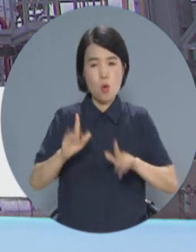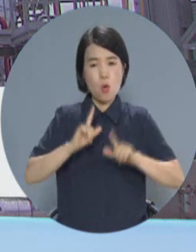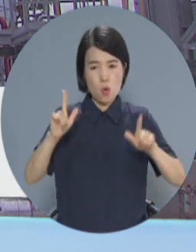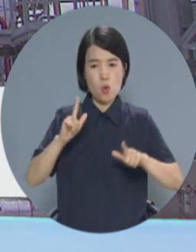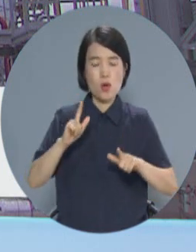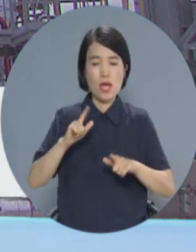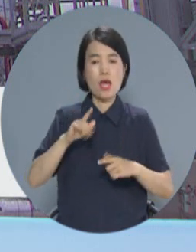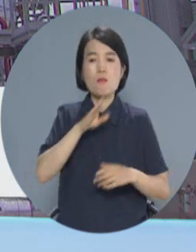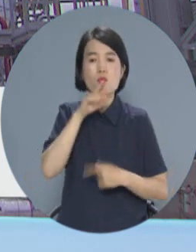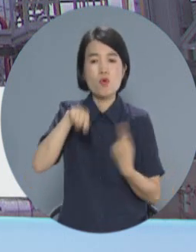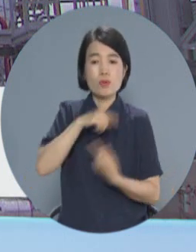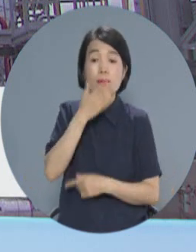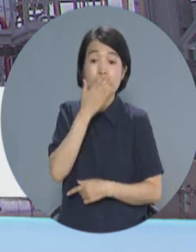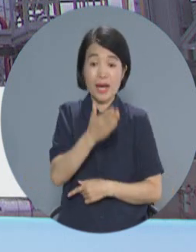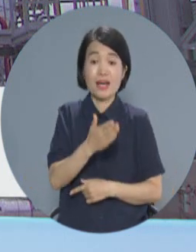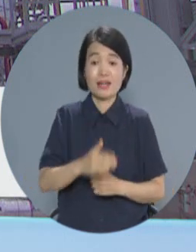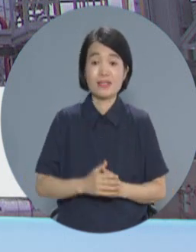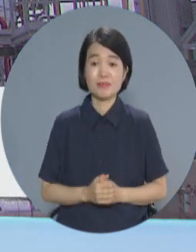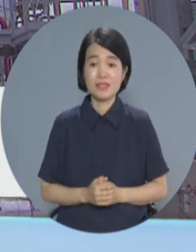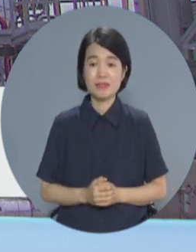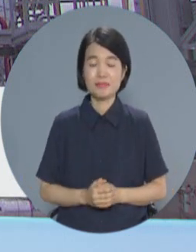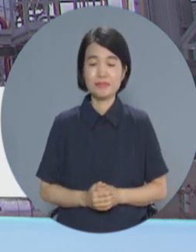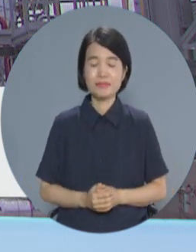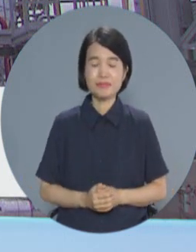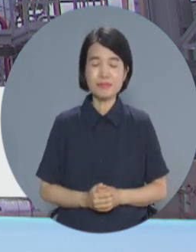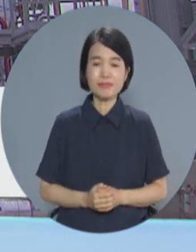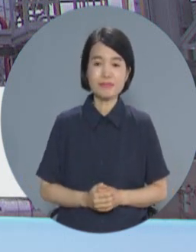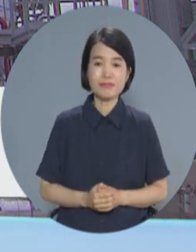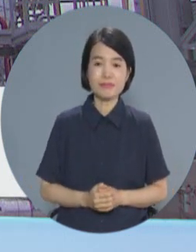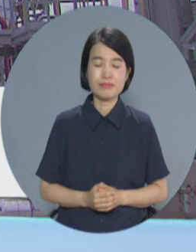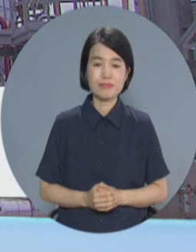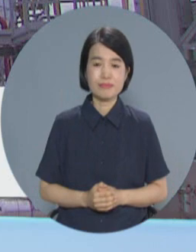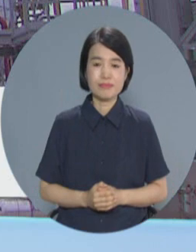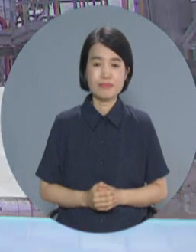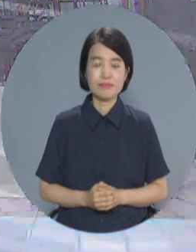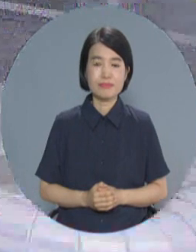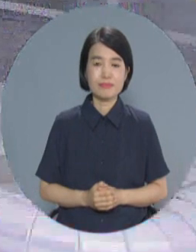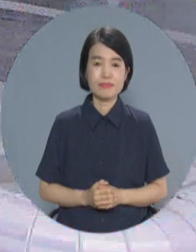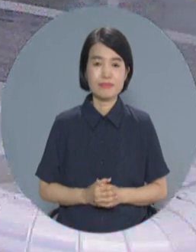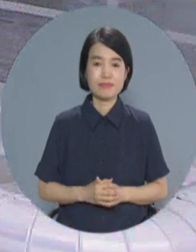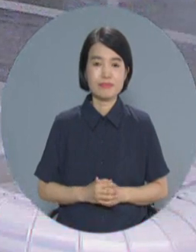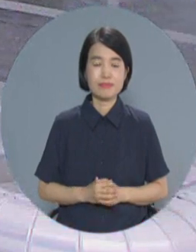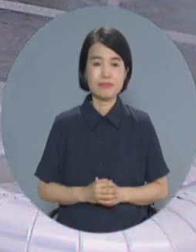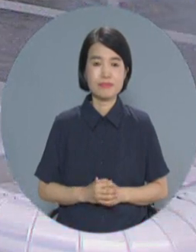운영도 가능할 것으로 전망됩니다. 김주희 기자가 보도합니다.